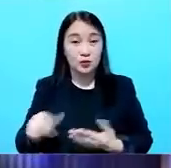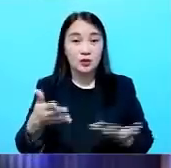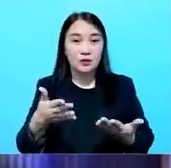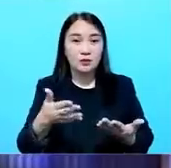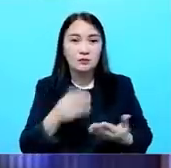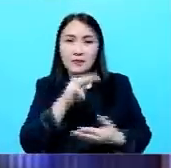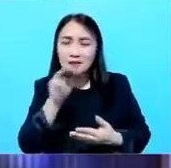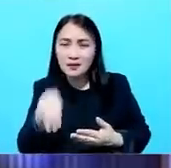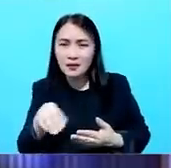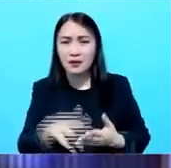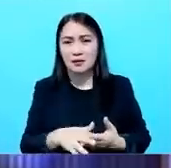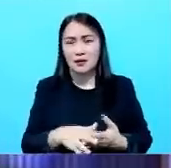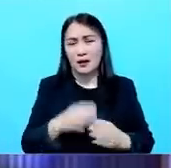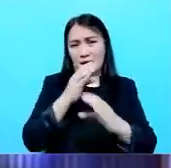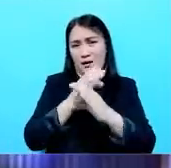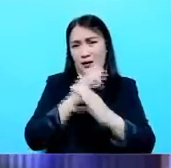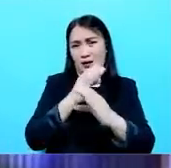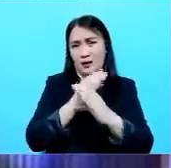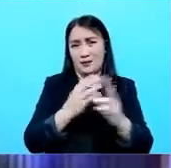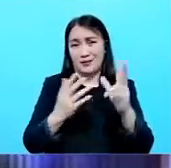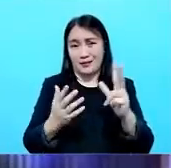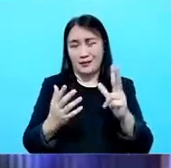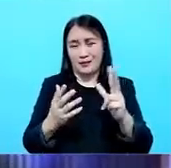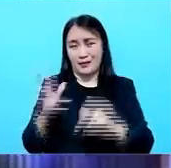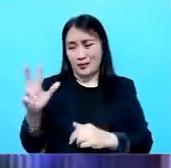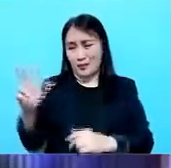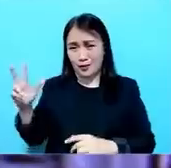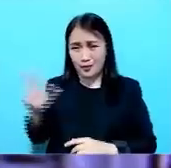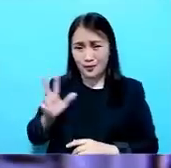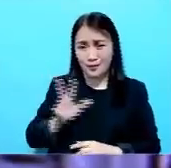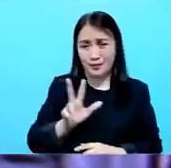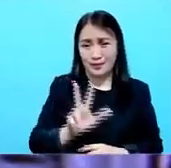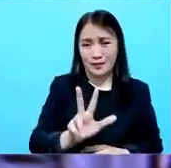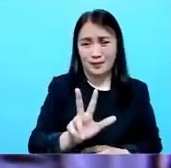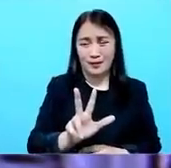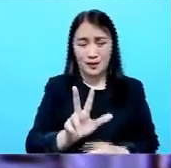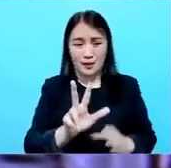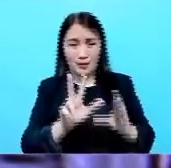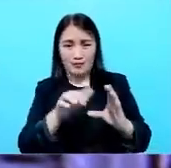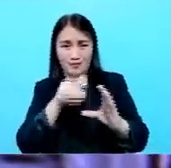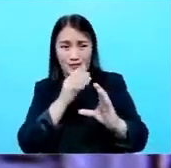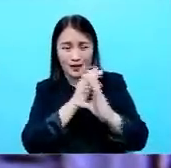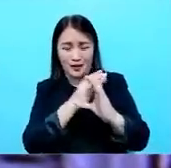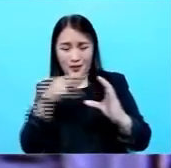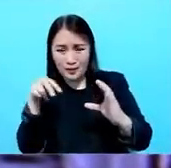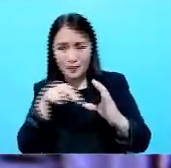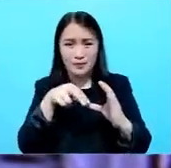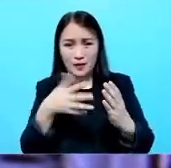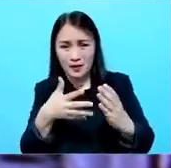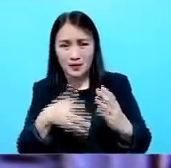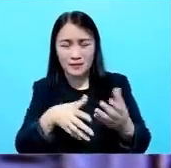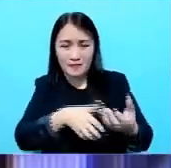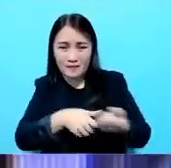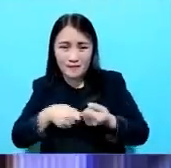bigla itong pinalibutan ng tatlong lalaki. Pumasok sila sa sasakyan. Tila hindi mapakali ang mga lalaki at naglabas-masok